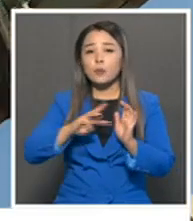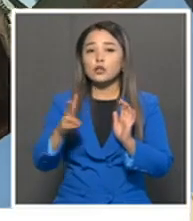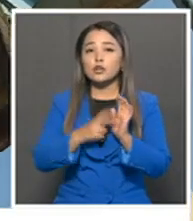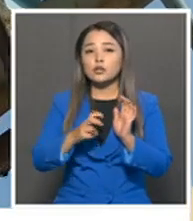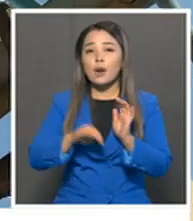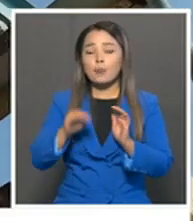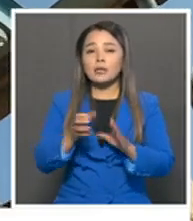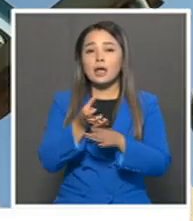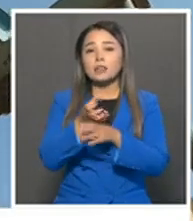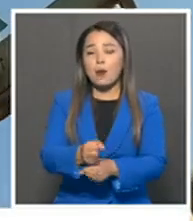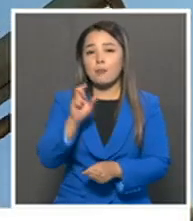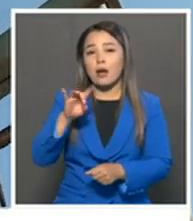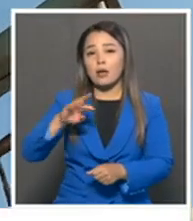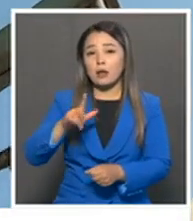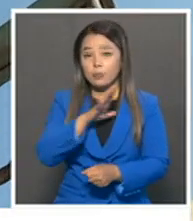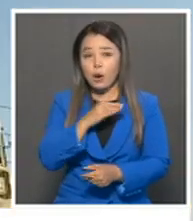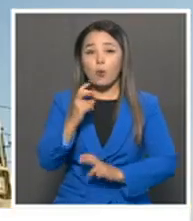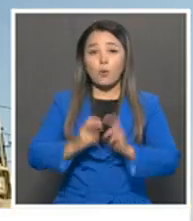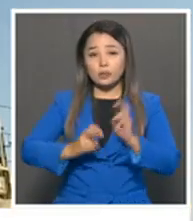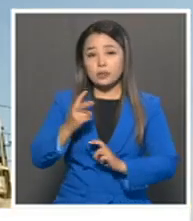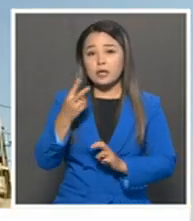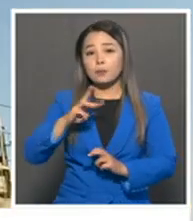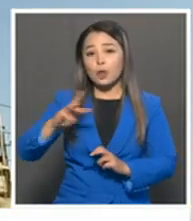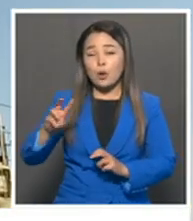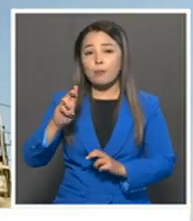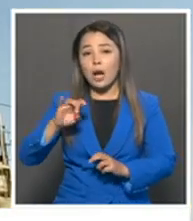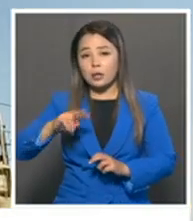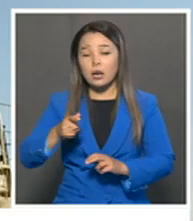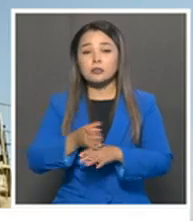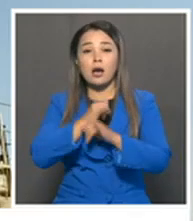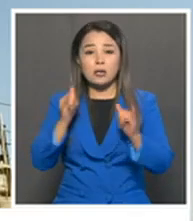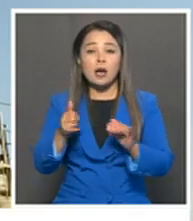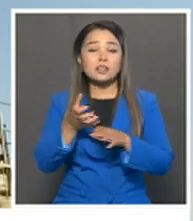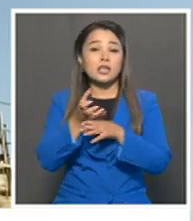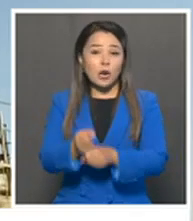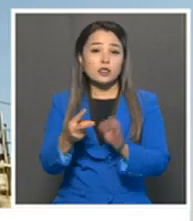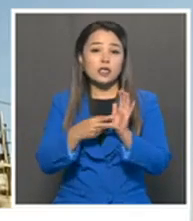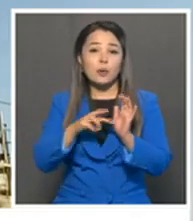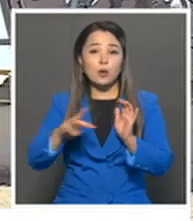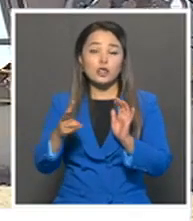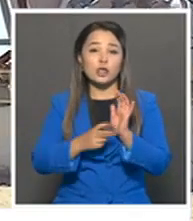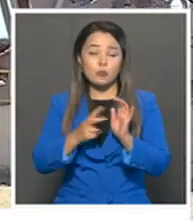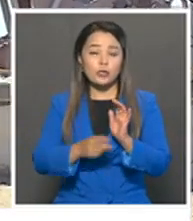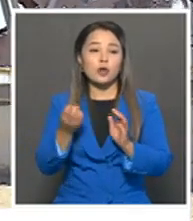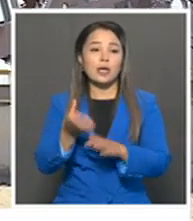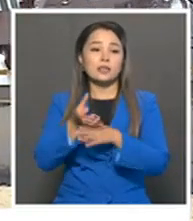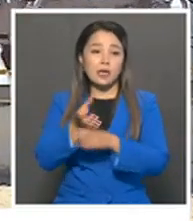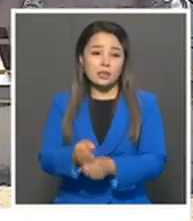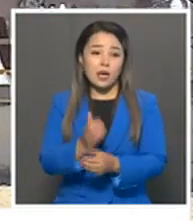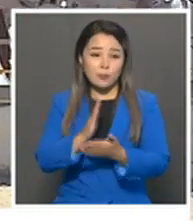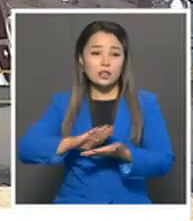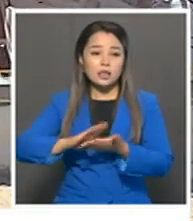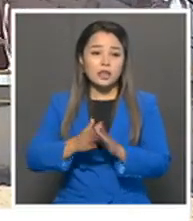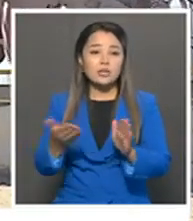баррельге азайтқан. Енді өндіріс тәулігіне 2 миллион баррельге артып, қысқарту 7 миллион 700 мың баррельге дейін азайды. Жаңа келісім